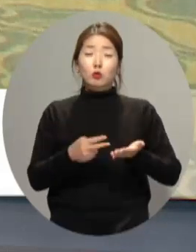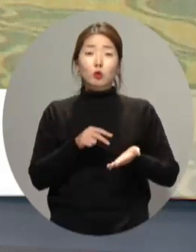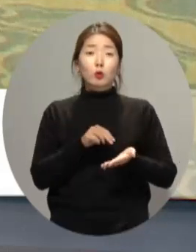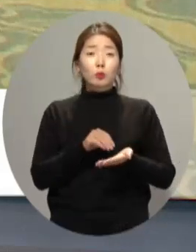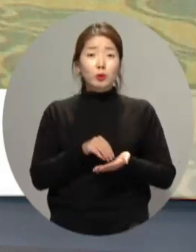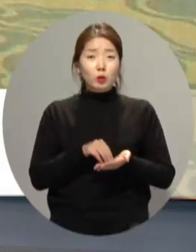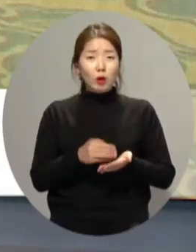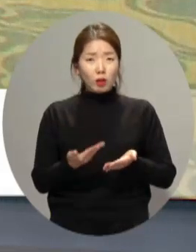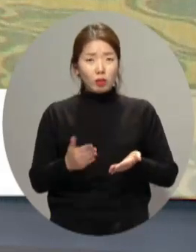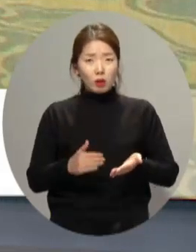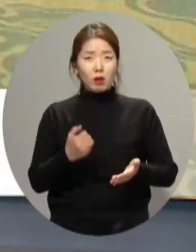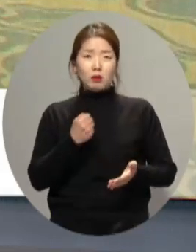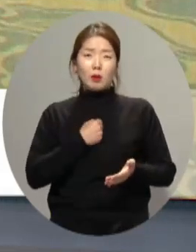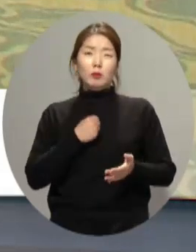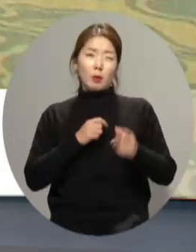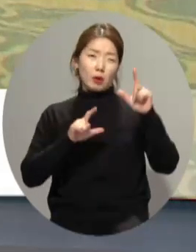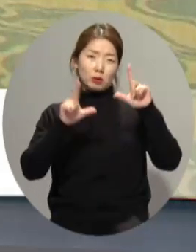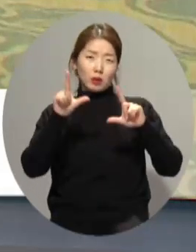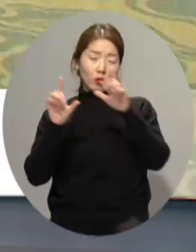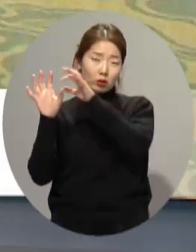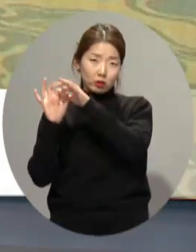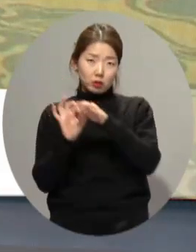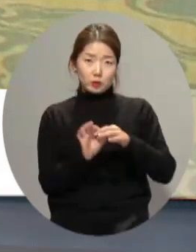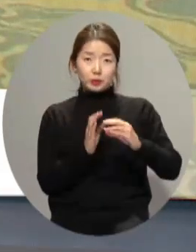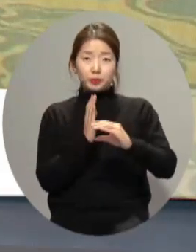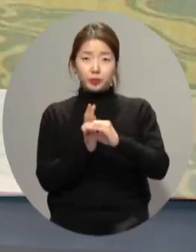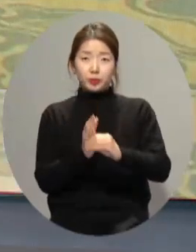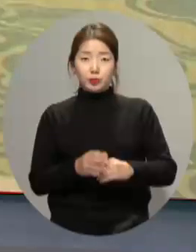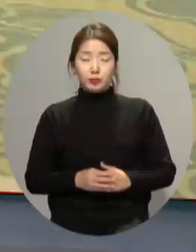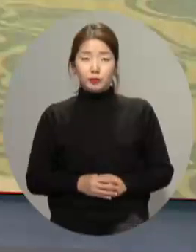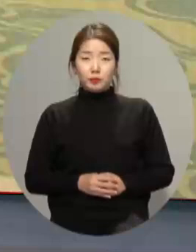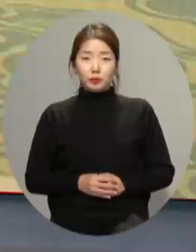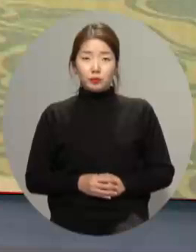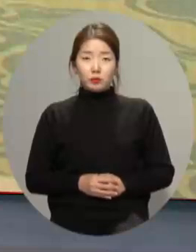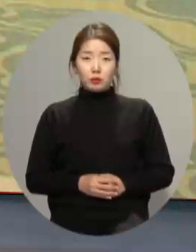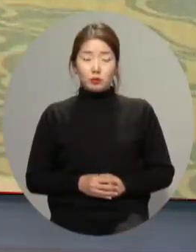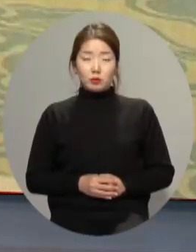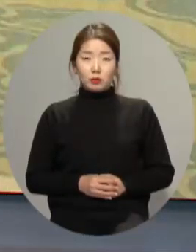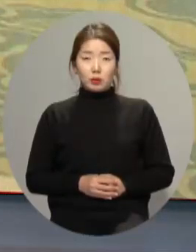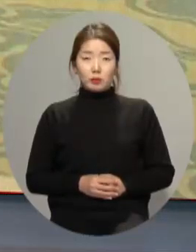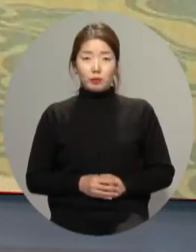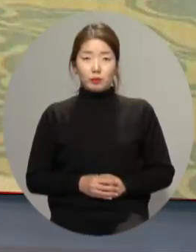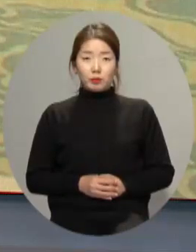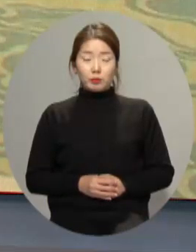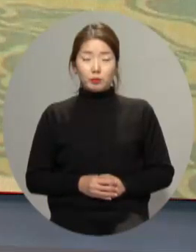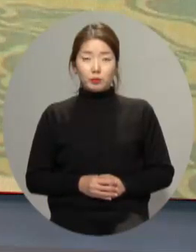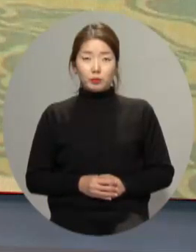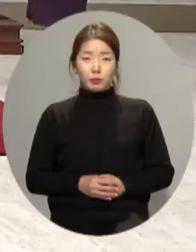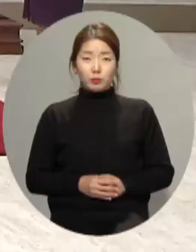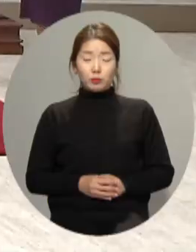입장에서 답답한 상황이 이어지고 있습니다. 강동엽 기자입니다.